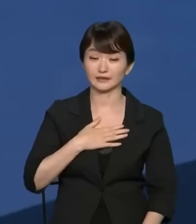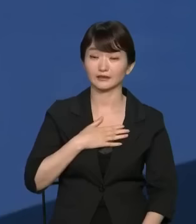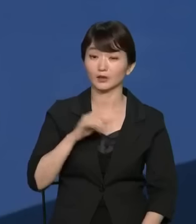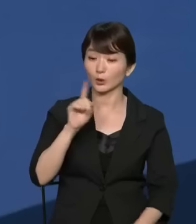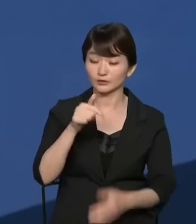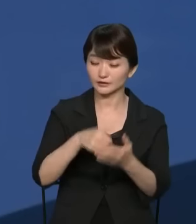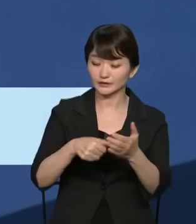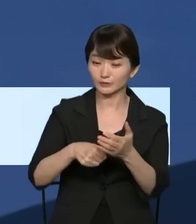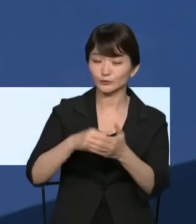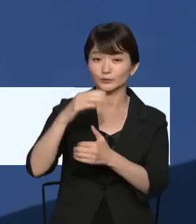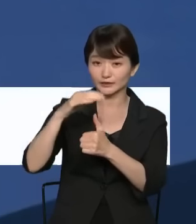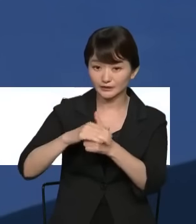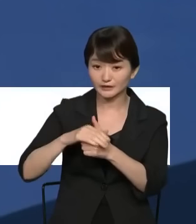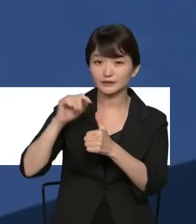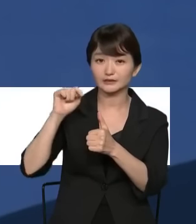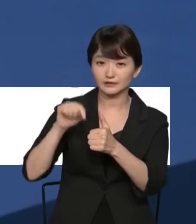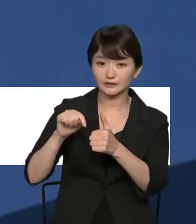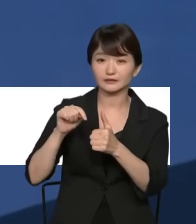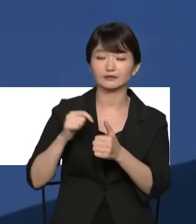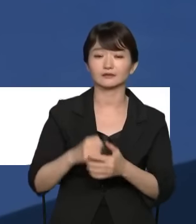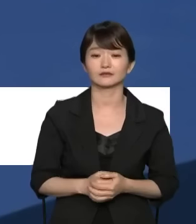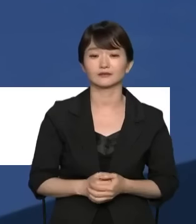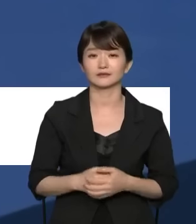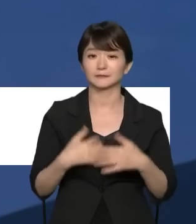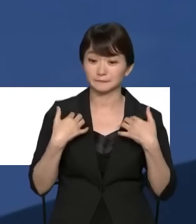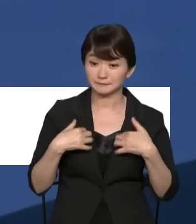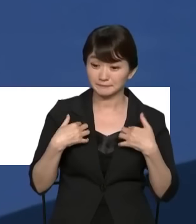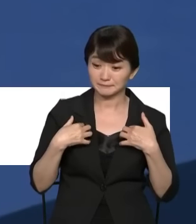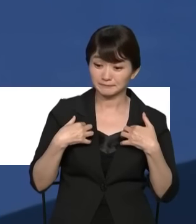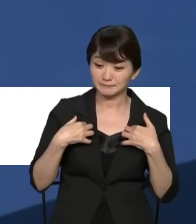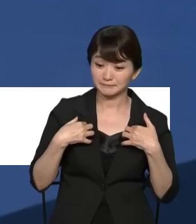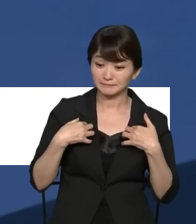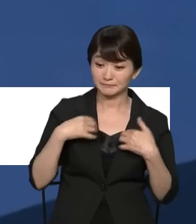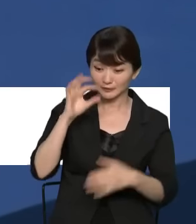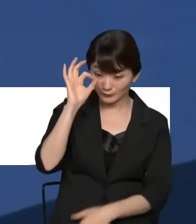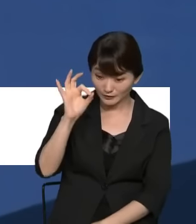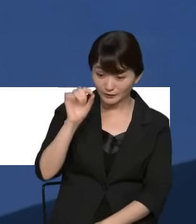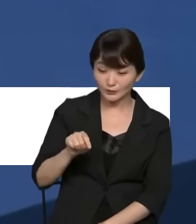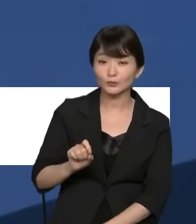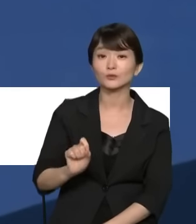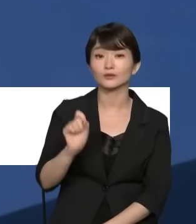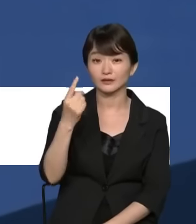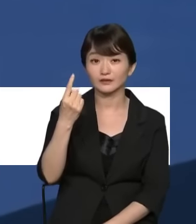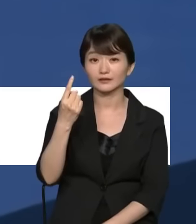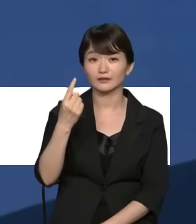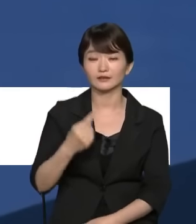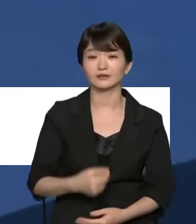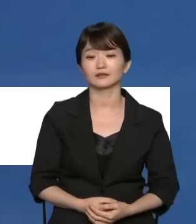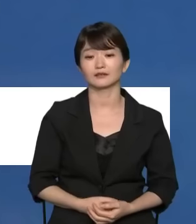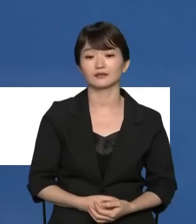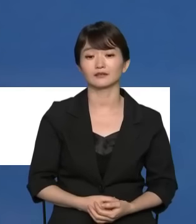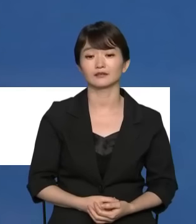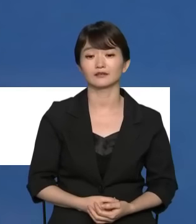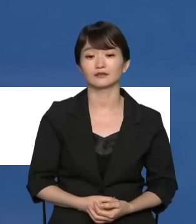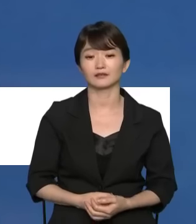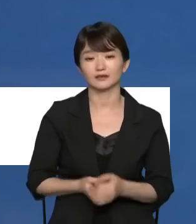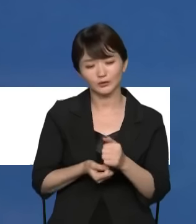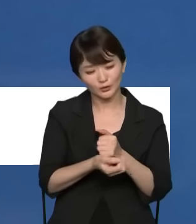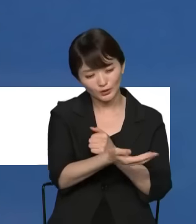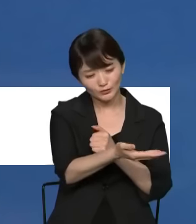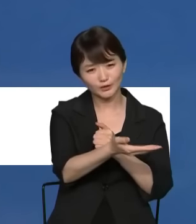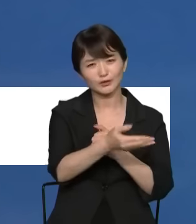작품이 있잖아요. 근데 네. 그 작품을 너무 재밌게 봤다. 그로 인해서 많은 뭐 영향을